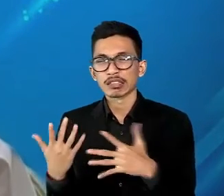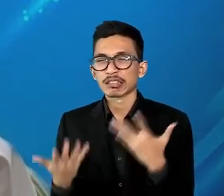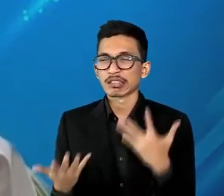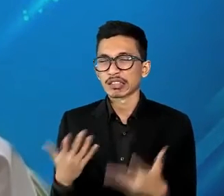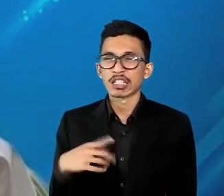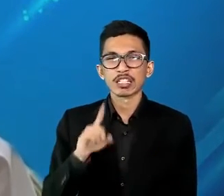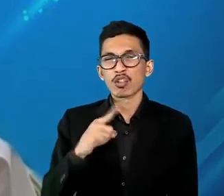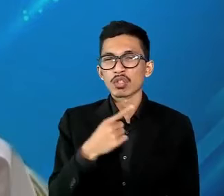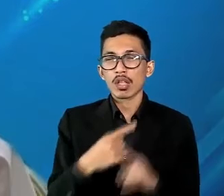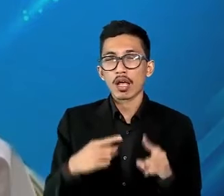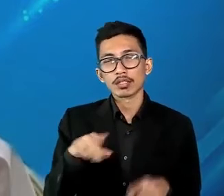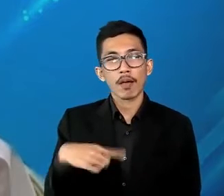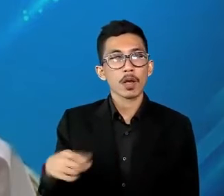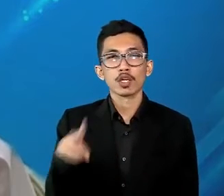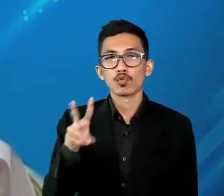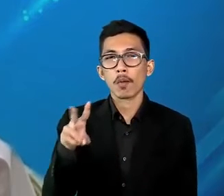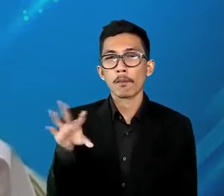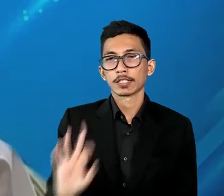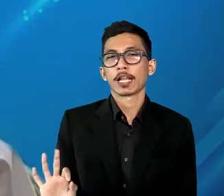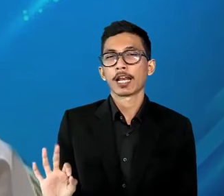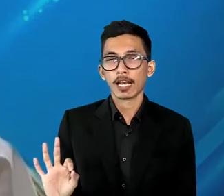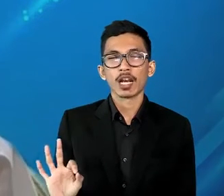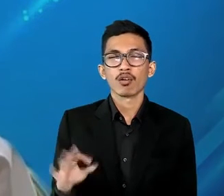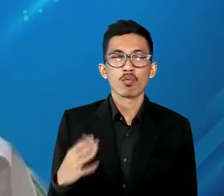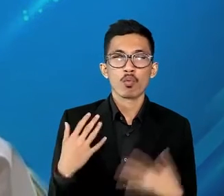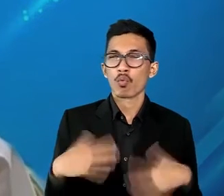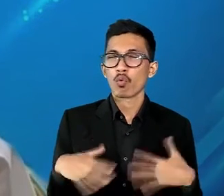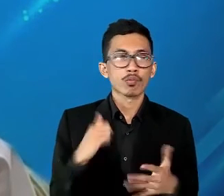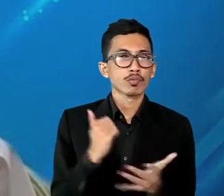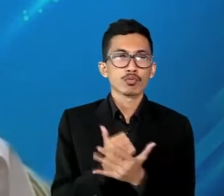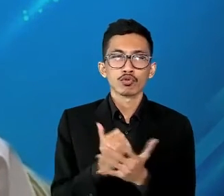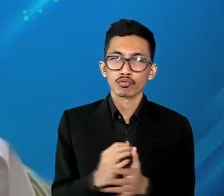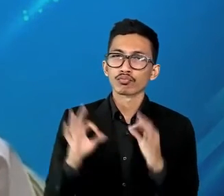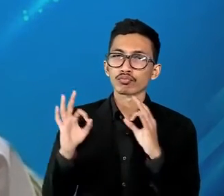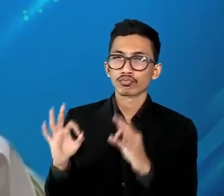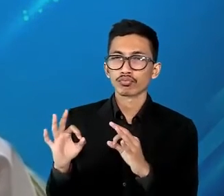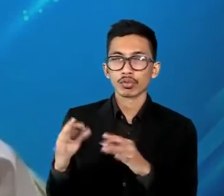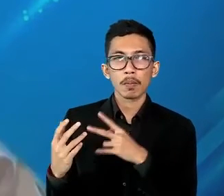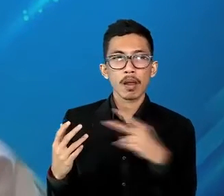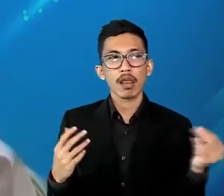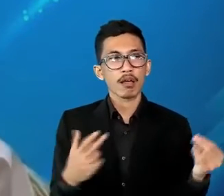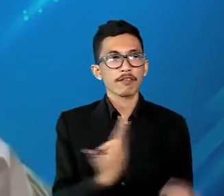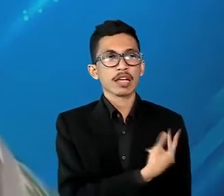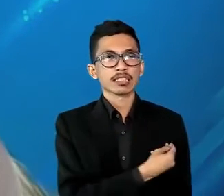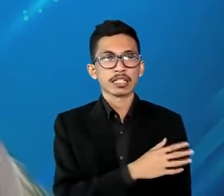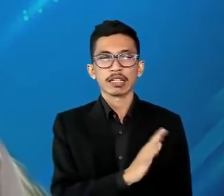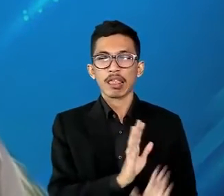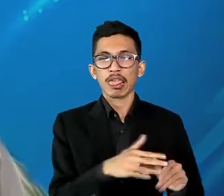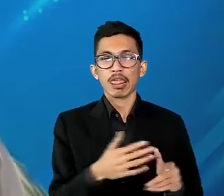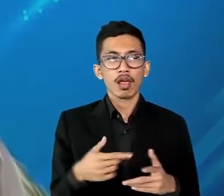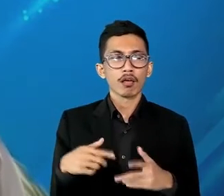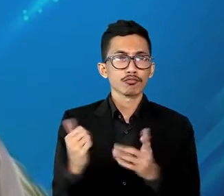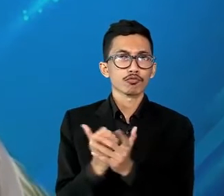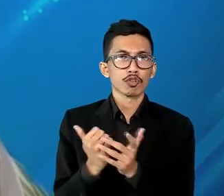1,5-2%. Efikasinya jauh lebih tinggi daripada vaksin sendiri. Jadi kalau itu benar-benar